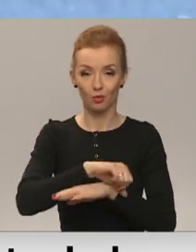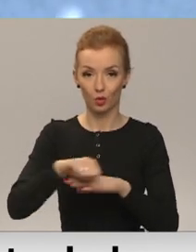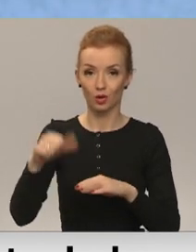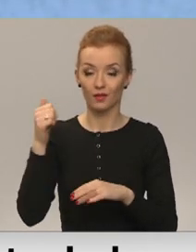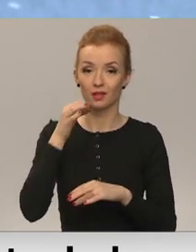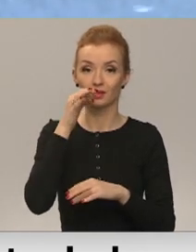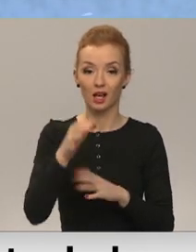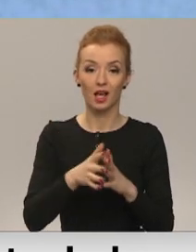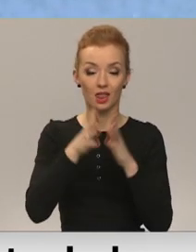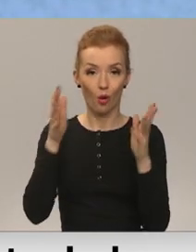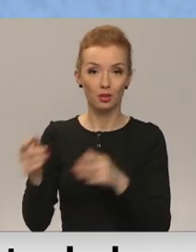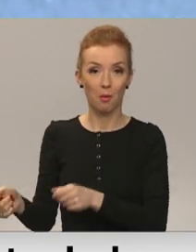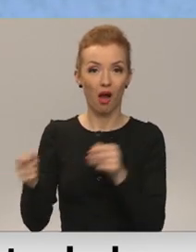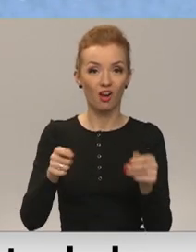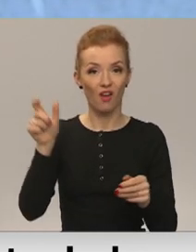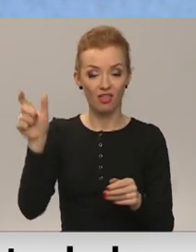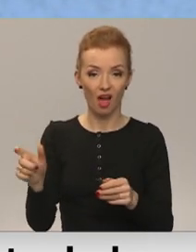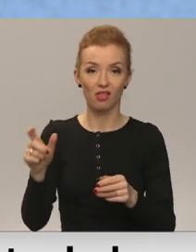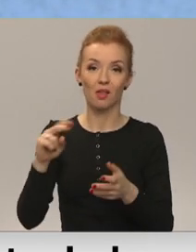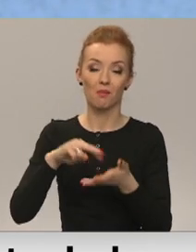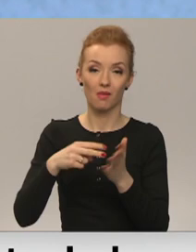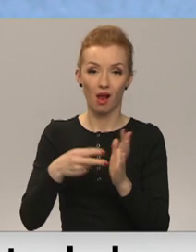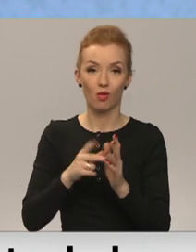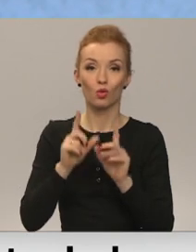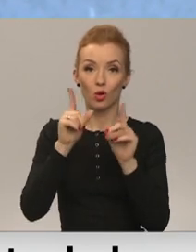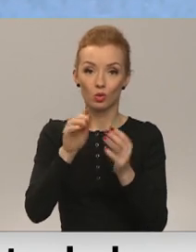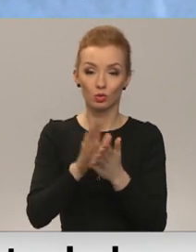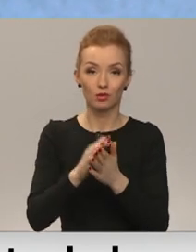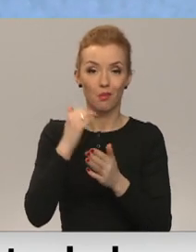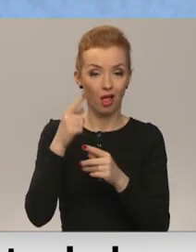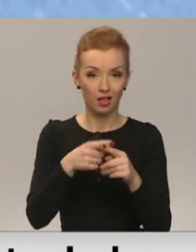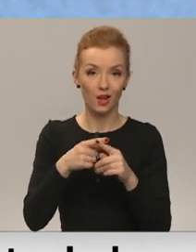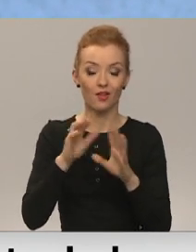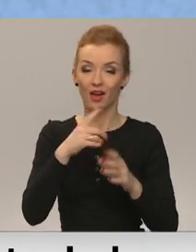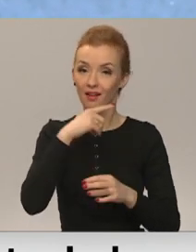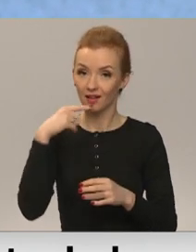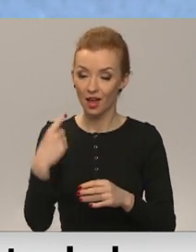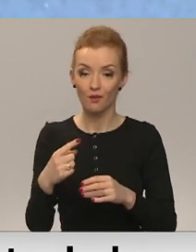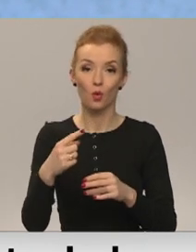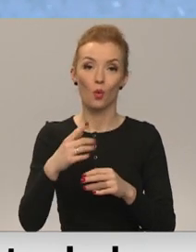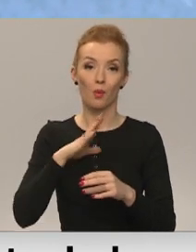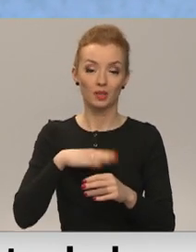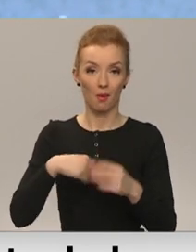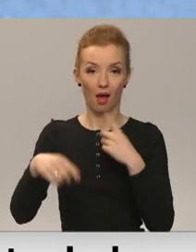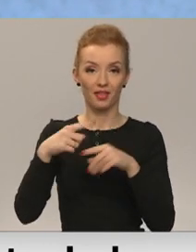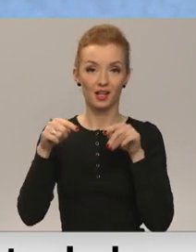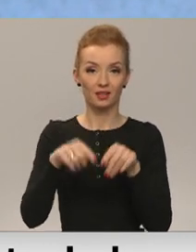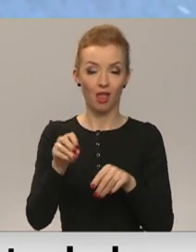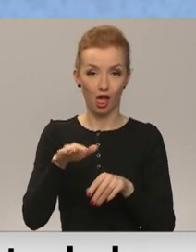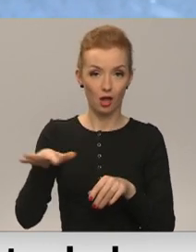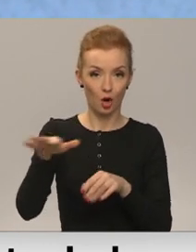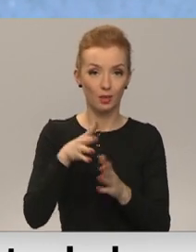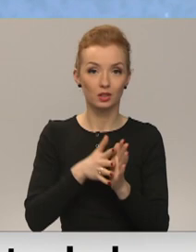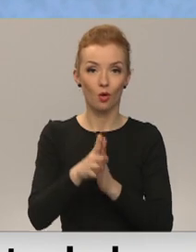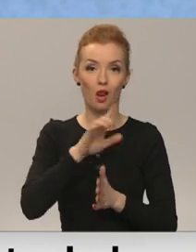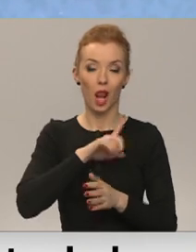pārdātāji izvēlās gan doties uz Baltkrieviju vai Krieviju, gan pēc tam atgriezties Eiropā caur